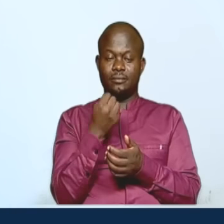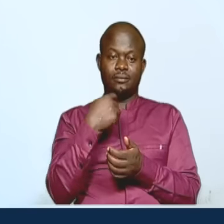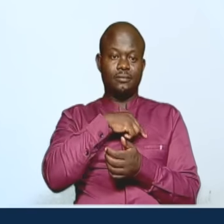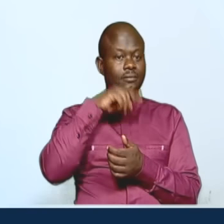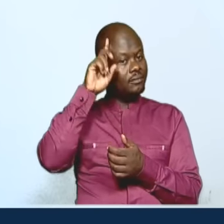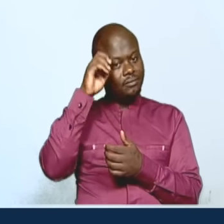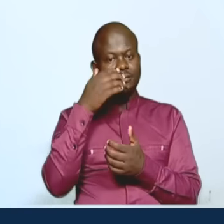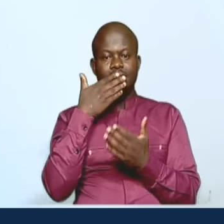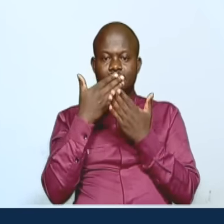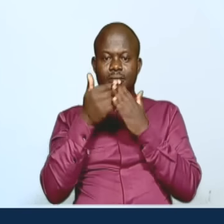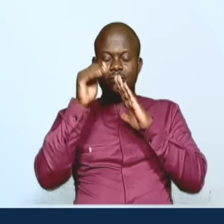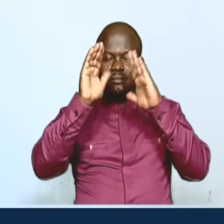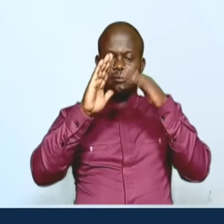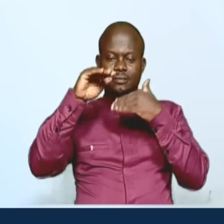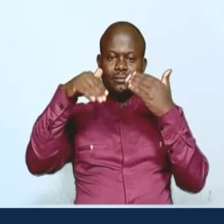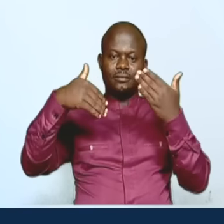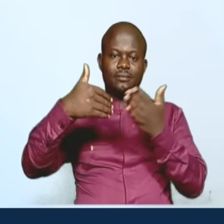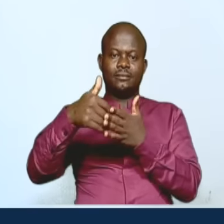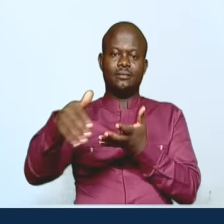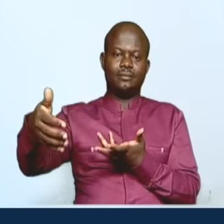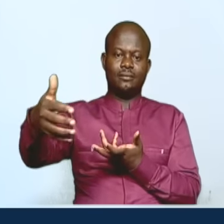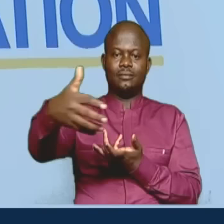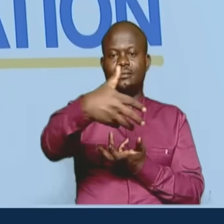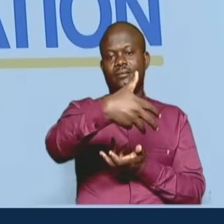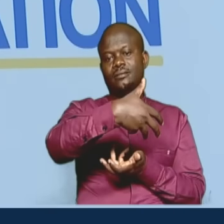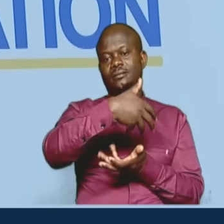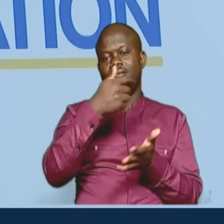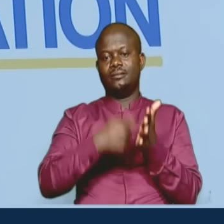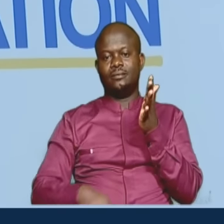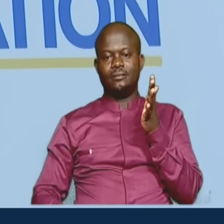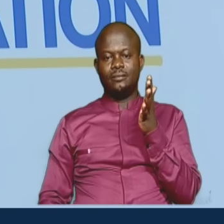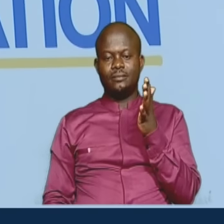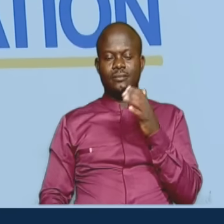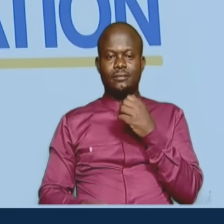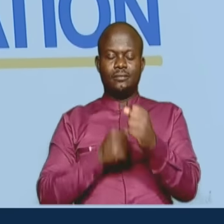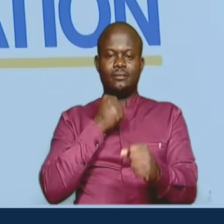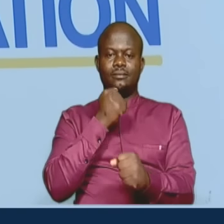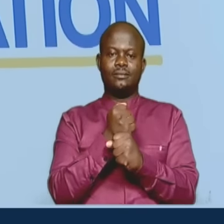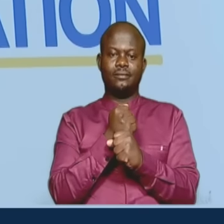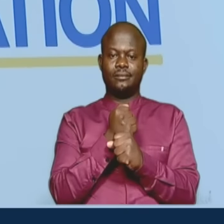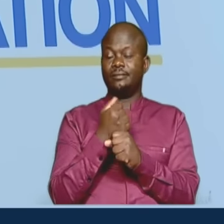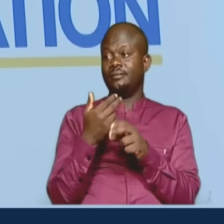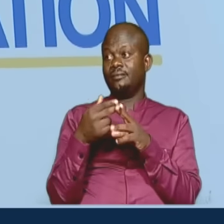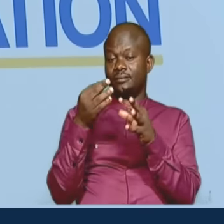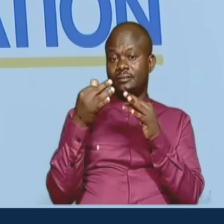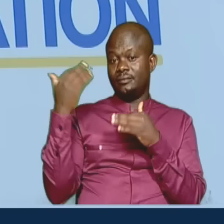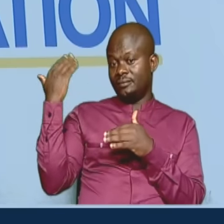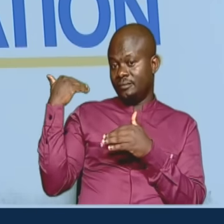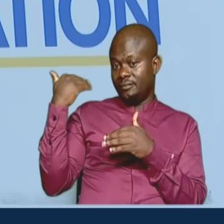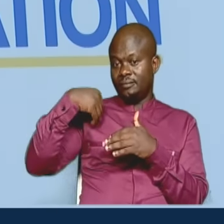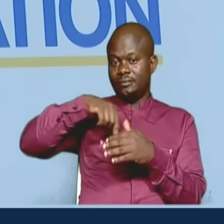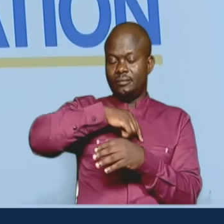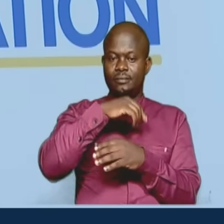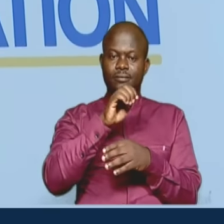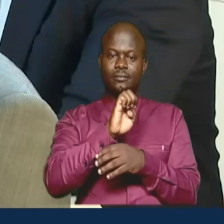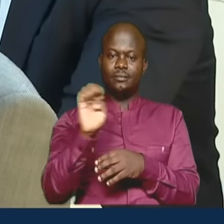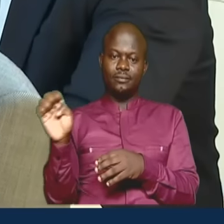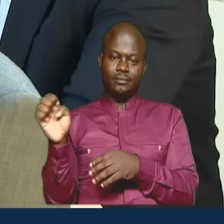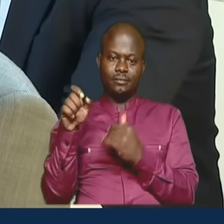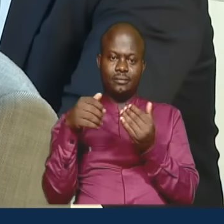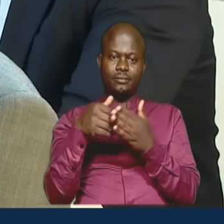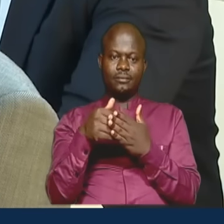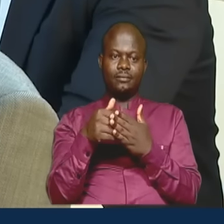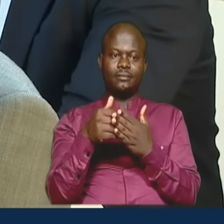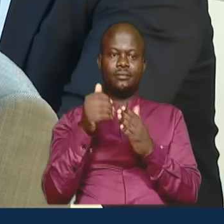nagize muri kugukusanya uwo musoro mu mwaka w'ingengo y'imari ushize abasora bo mu ntara y'Iburasirazuba bari